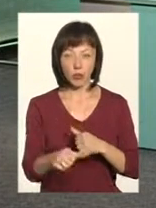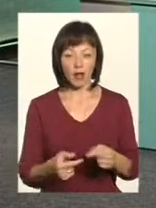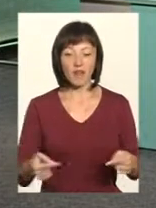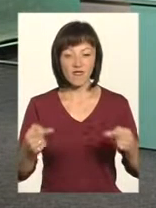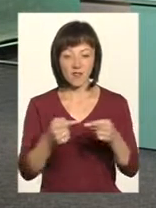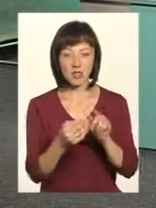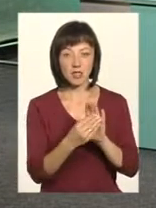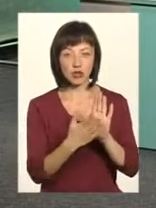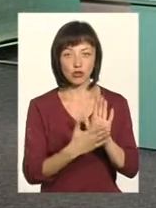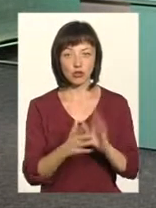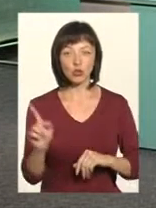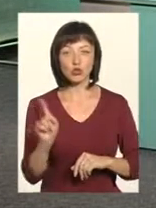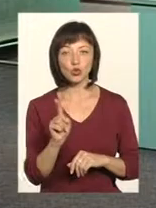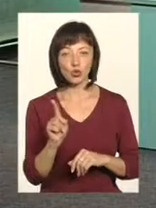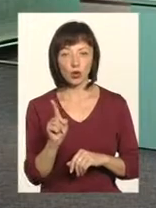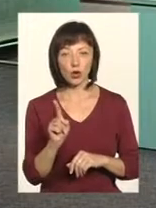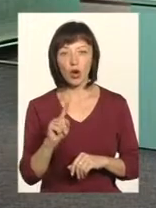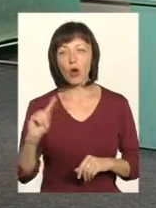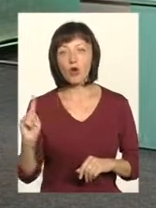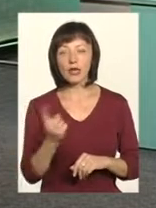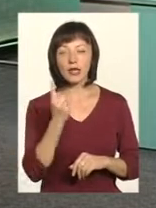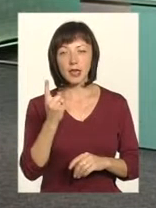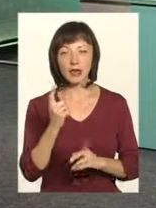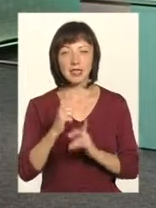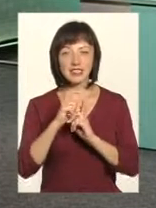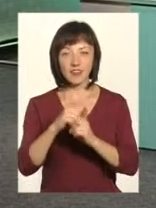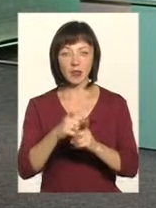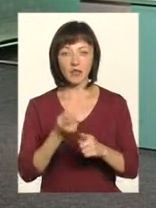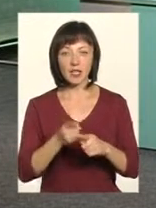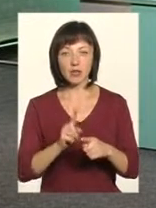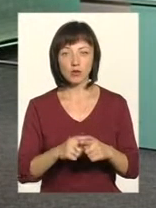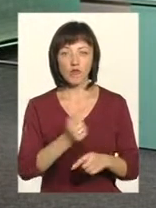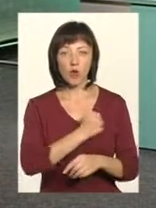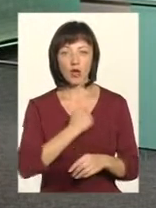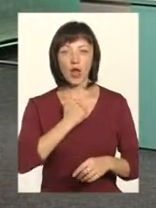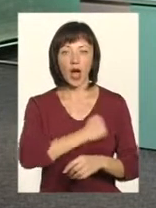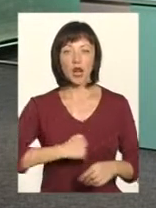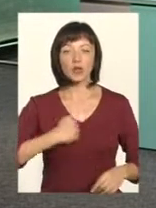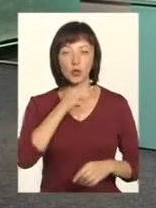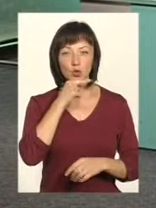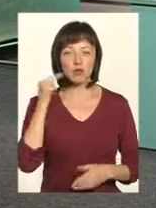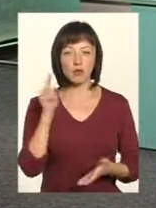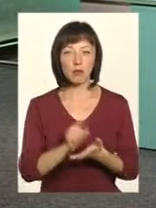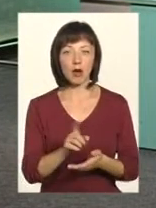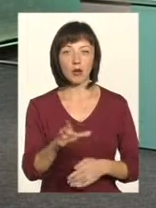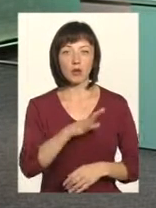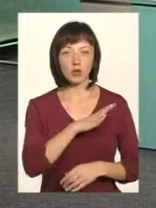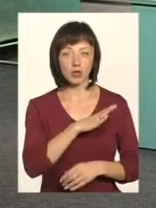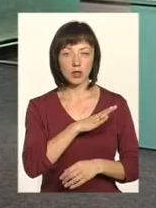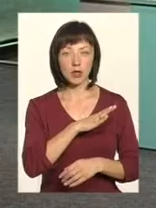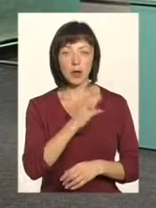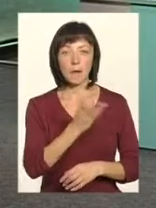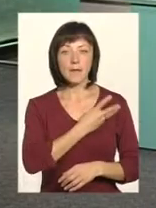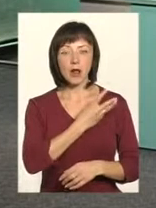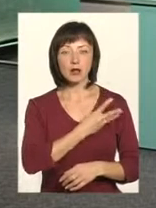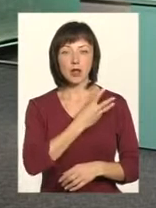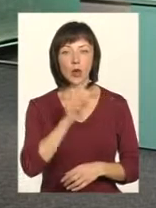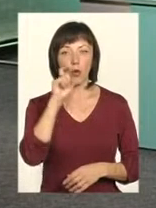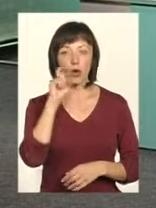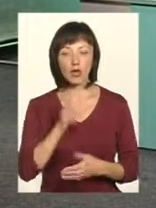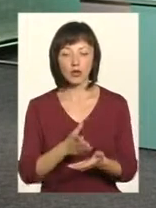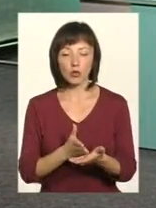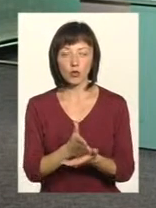що однією з відповідей на цю воєнну агресію Росії має бути прагнення України і